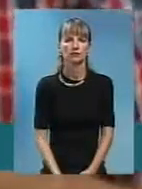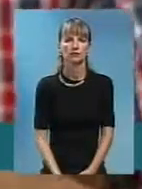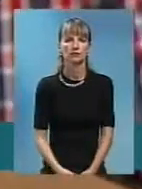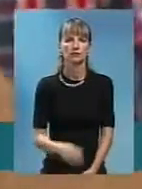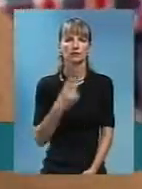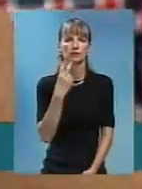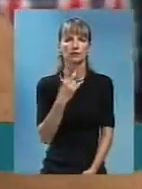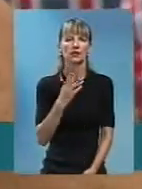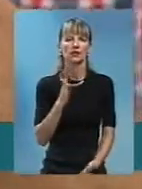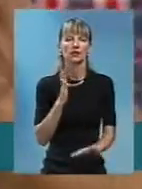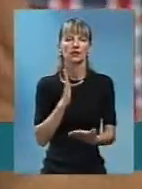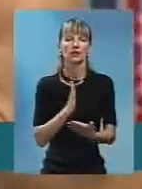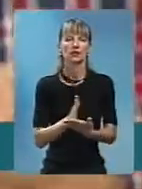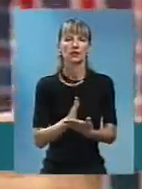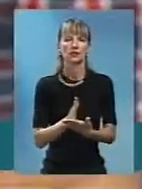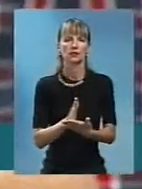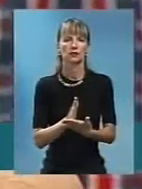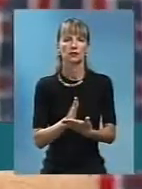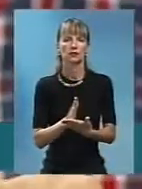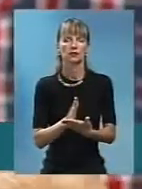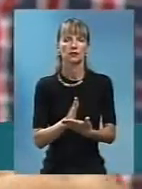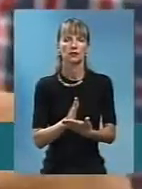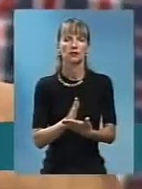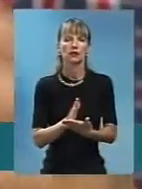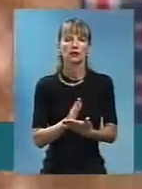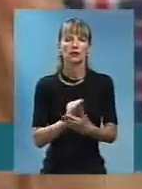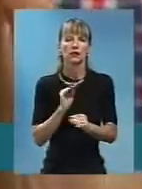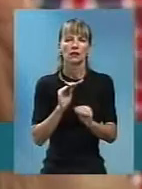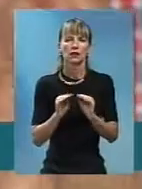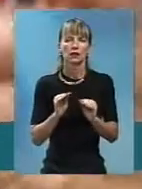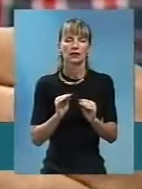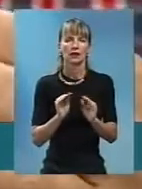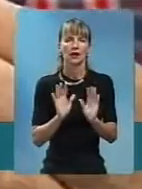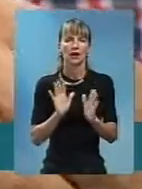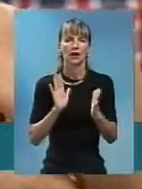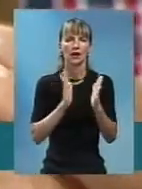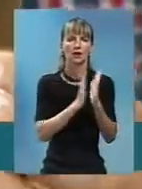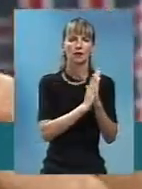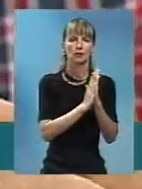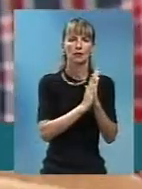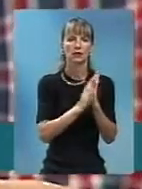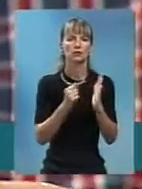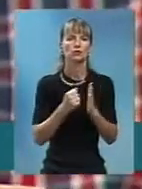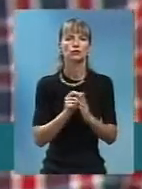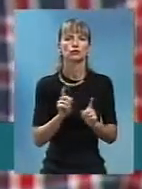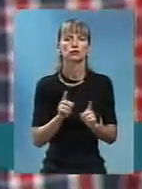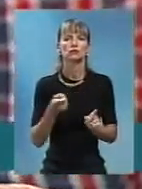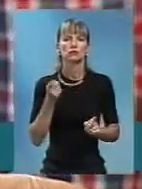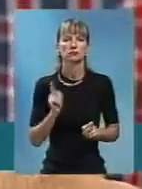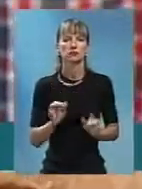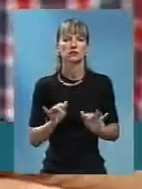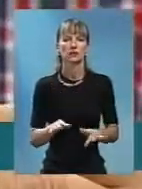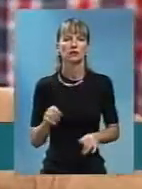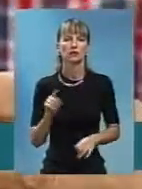на звороті є, значить, такі штучки, якими кріпиться до чогось. На жаль, справа